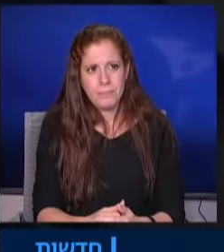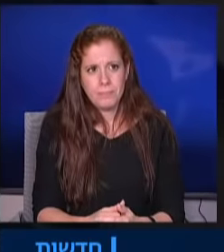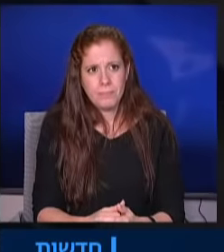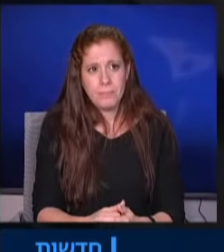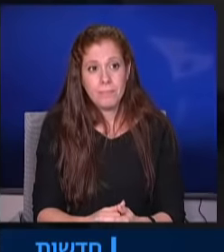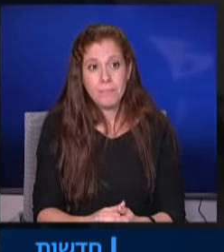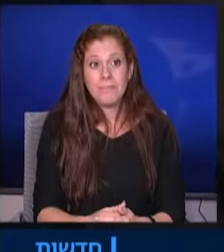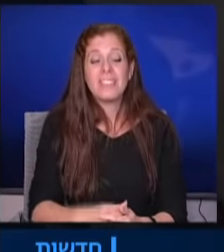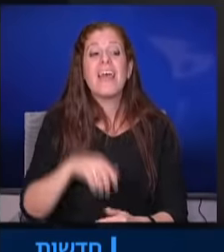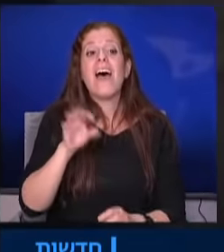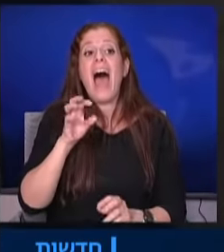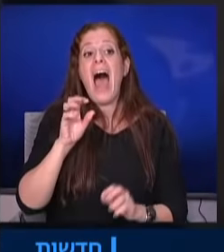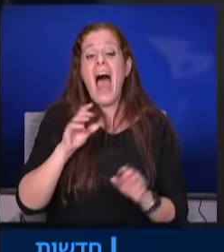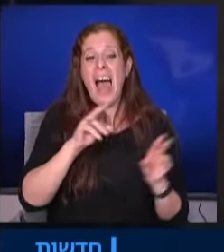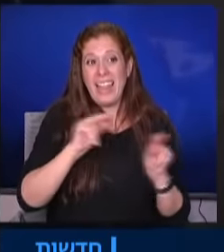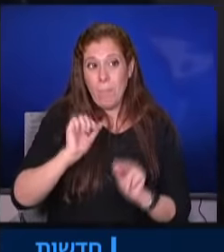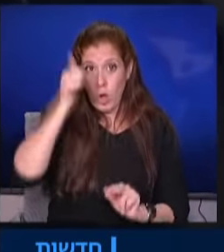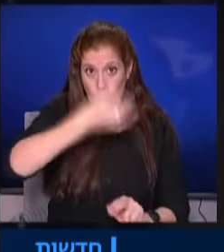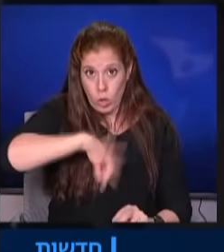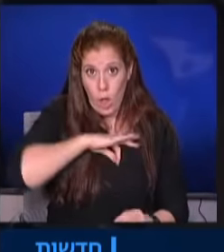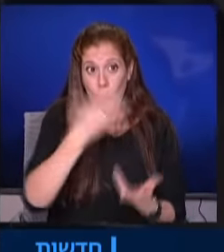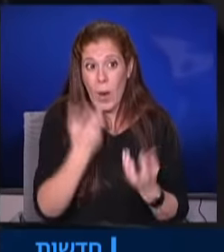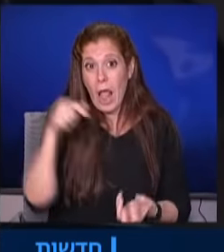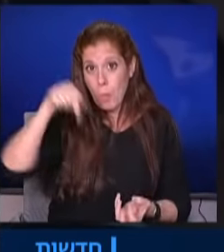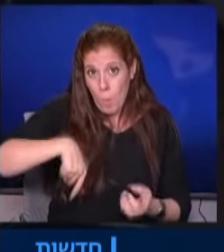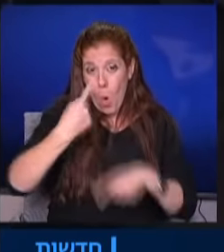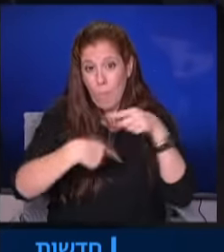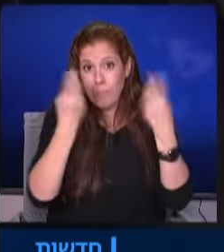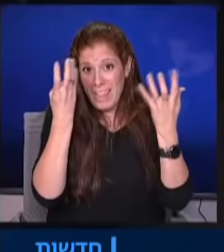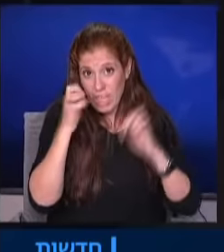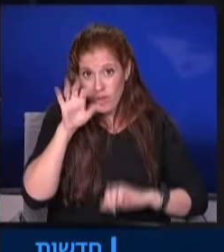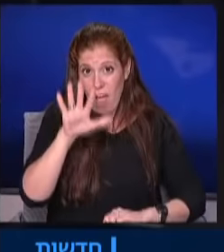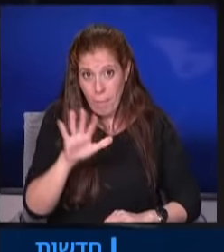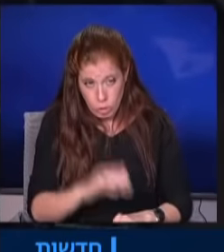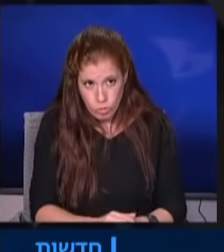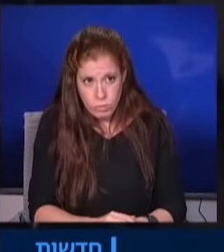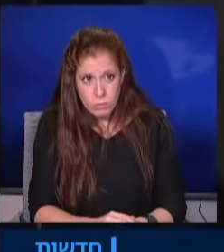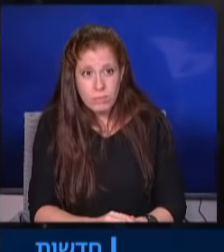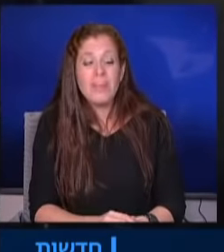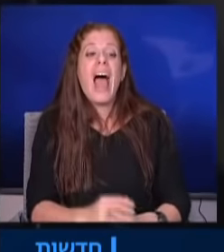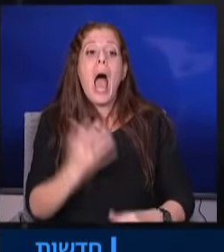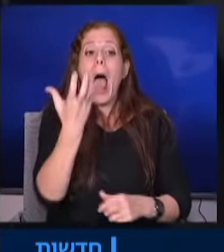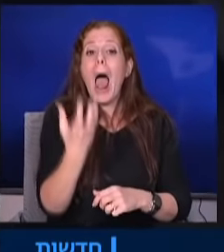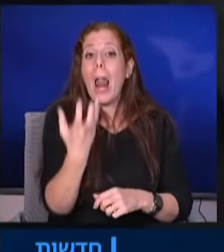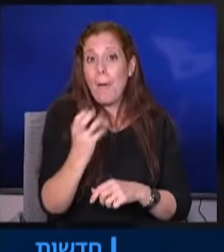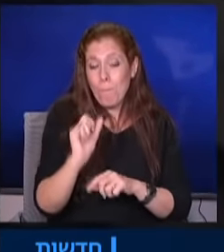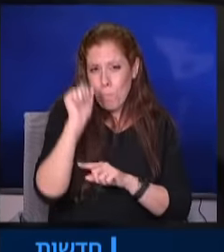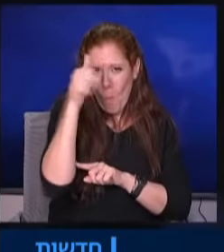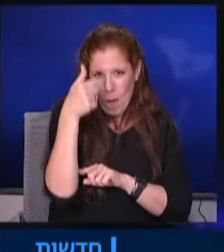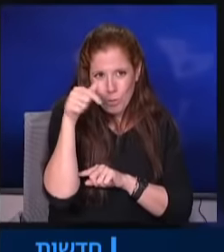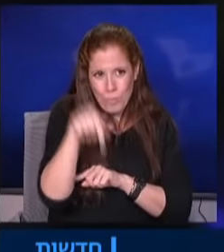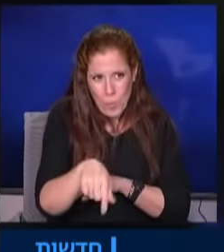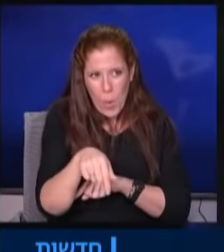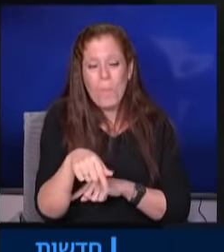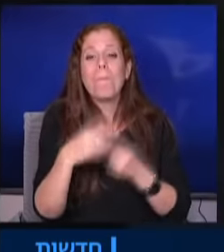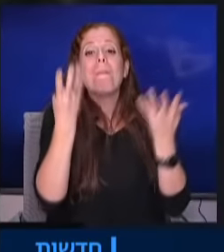הדמו הראשון שלנו זה נקלט פה, ב-95. האלבום הראשון נקלט פה,